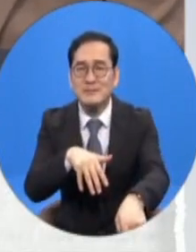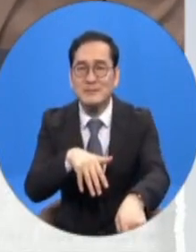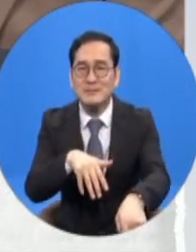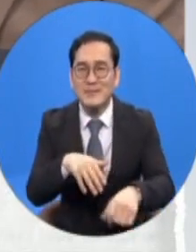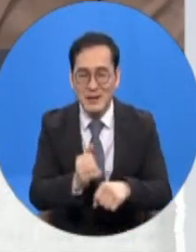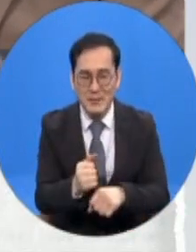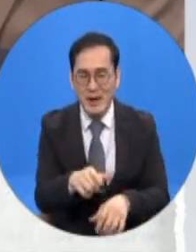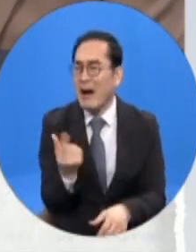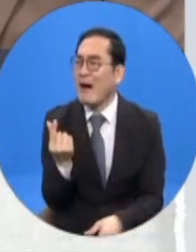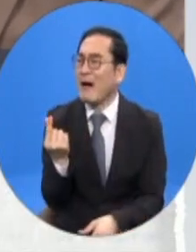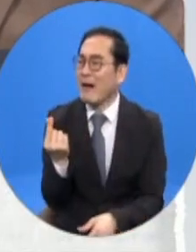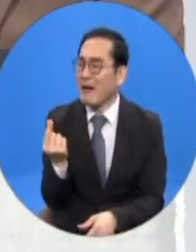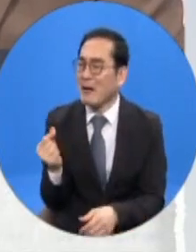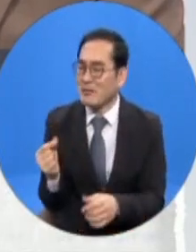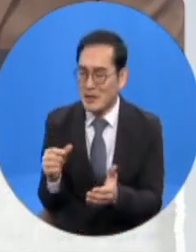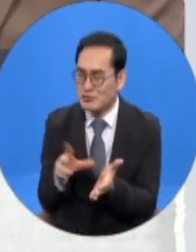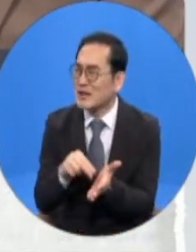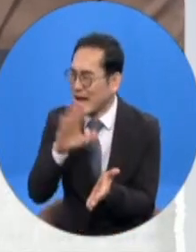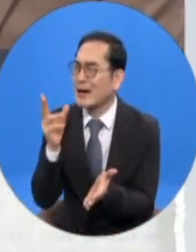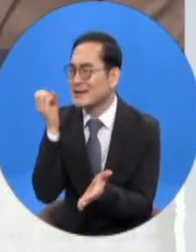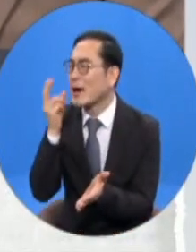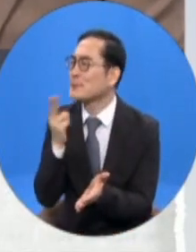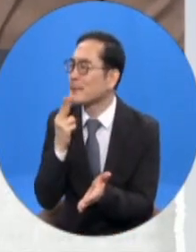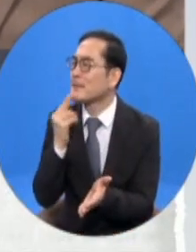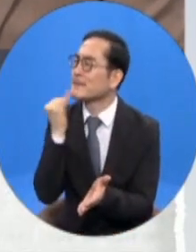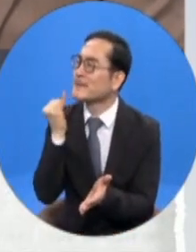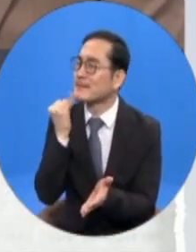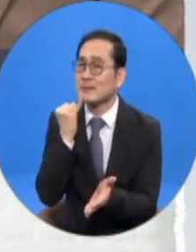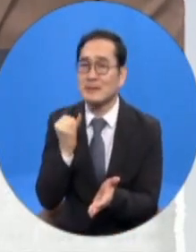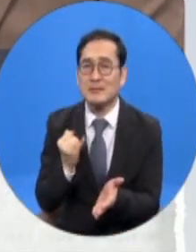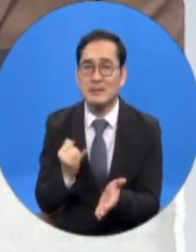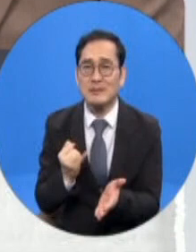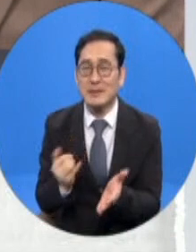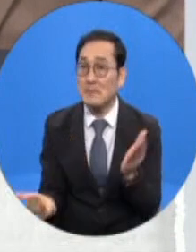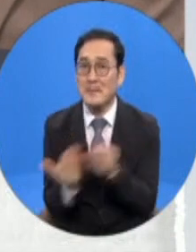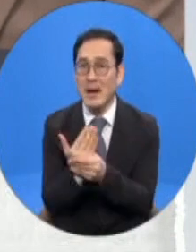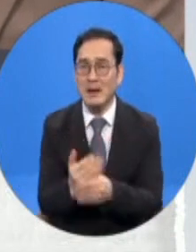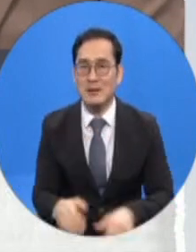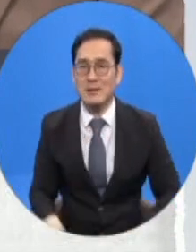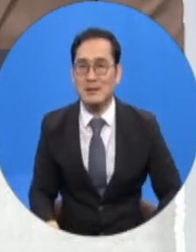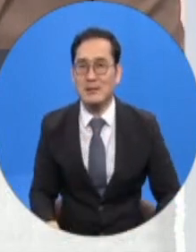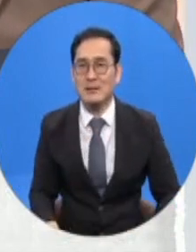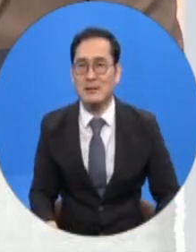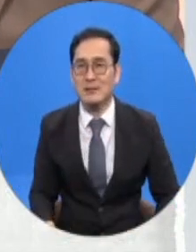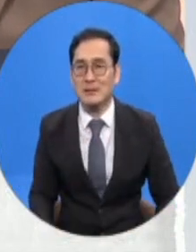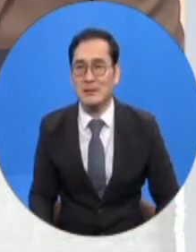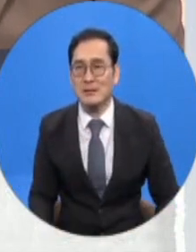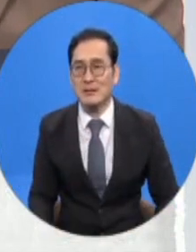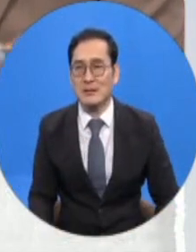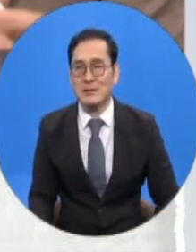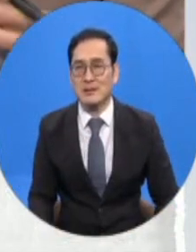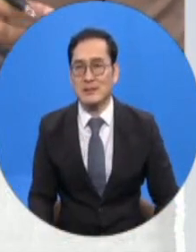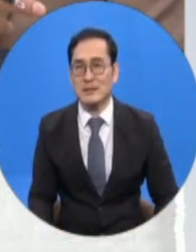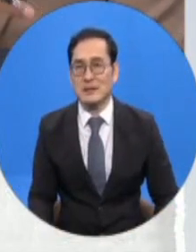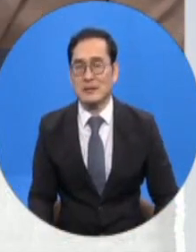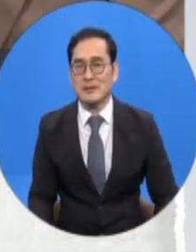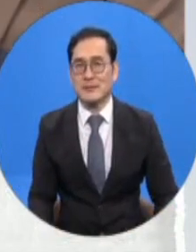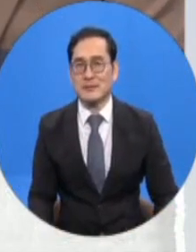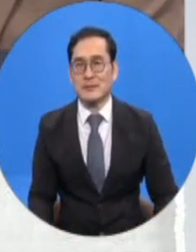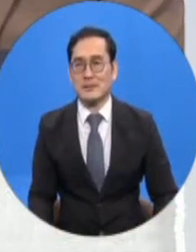점에서 즉 펑크 원장의 사태가 중요한 게 아니라 수능 문제가 논란이 될 때마다 이런 문자 반복됐다 는 걸 알고 과연 이